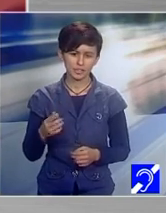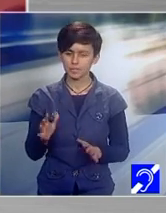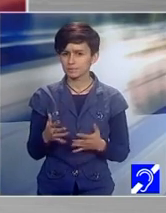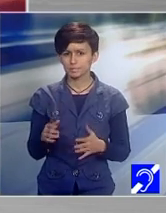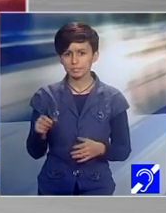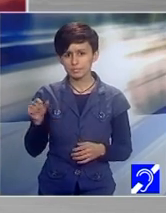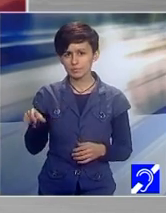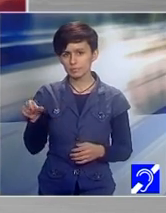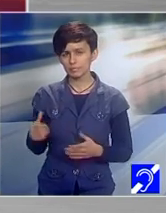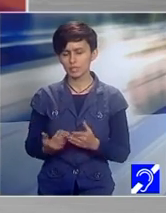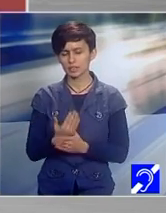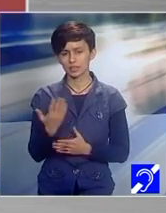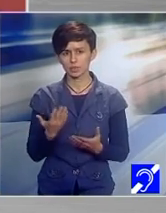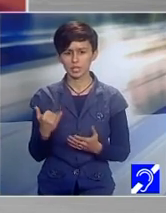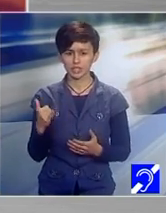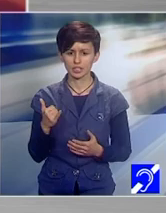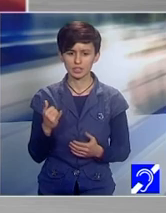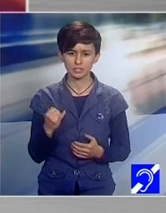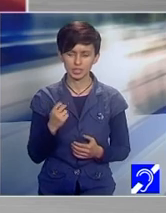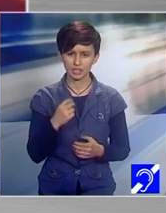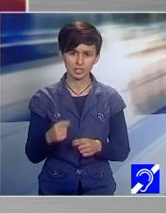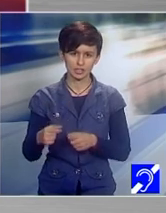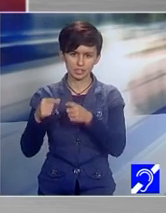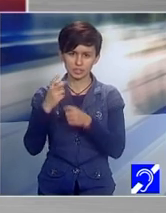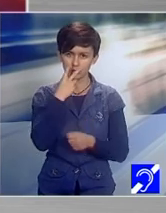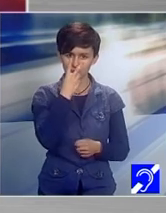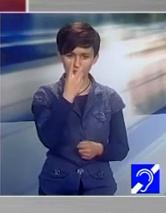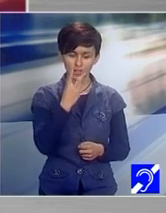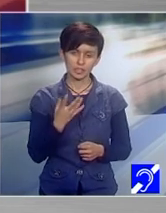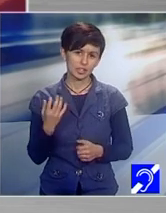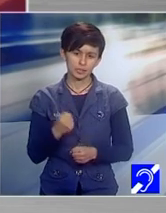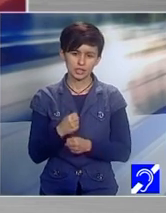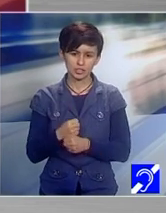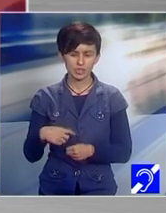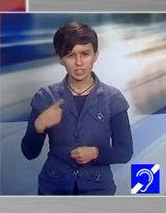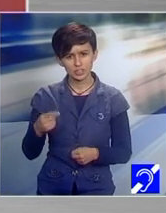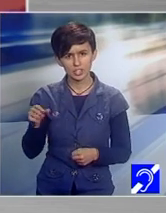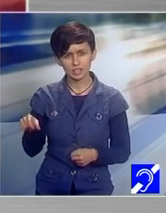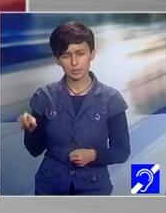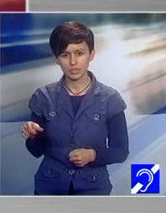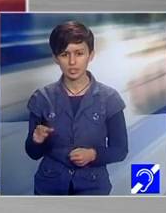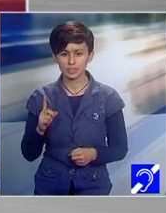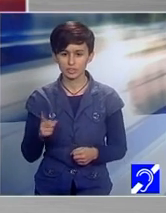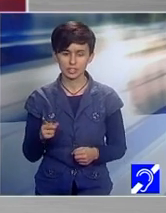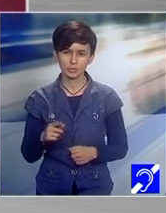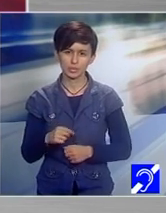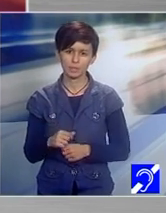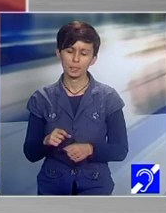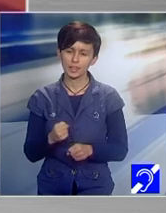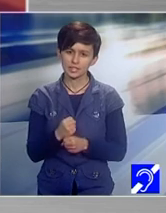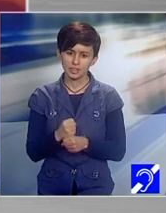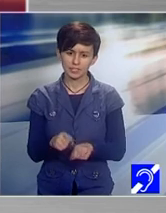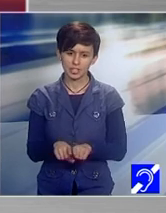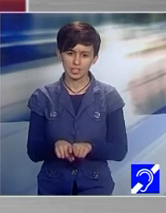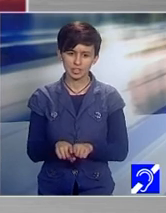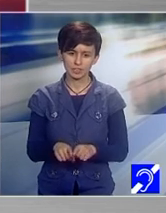orice persoană nouă care vine în institut vede cam ce fac ceilalți și trebuie să se alinieze comportamentului celorlalți. Pentru că